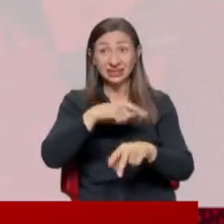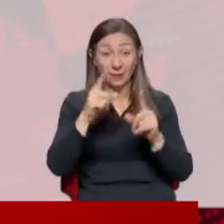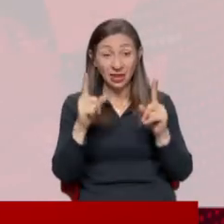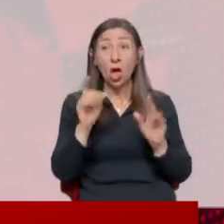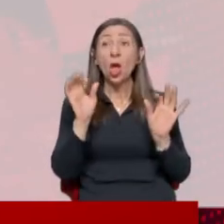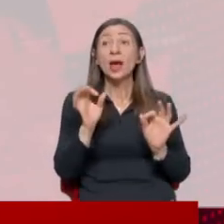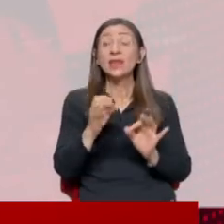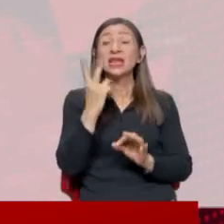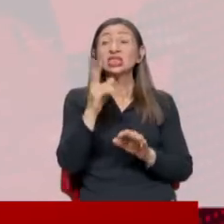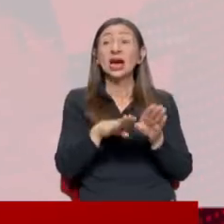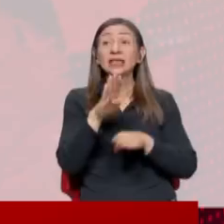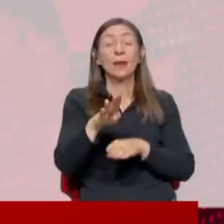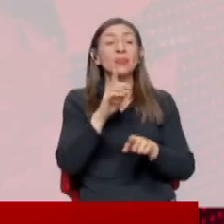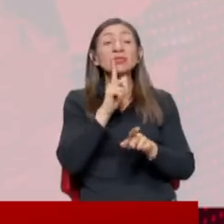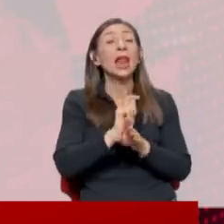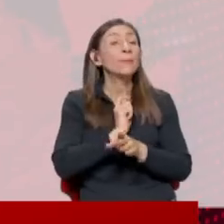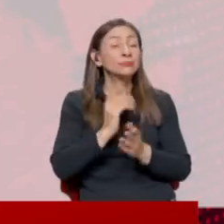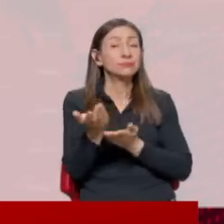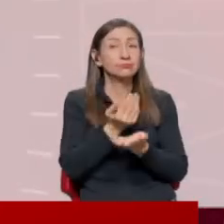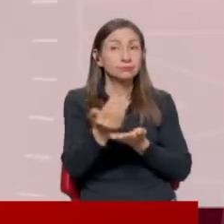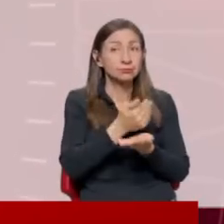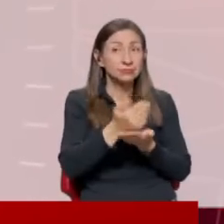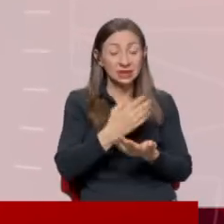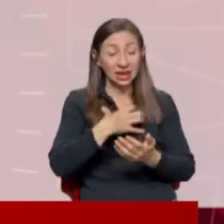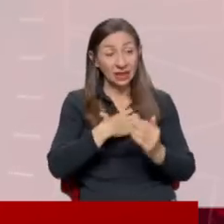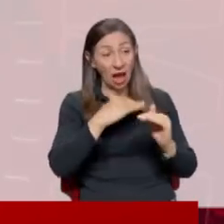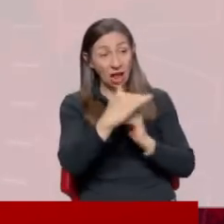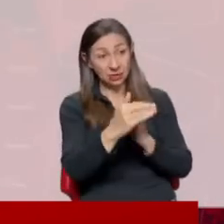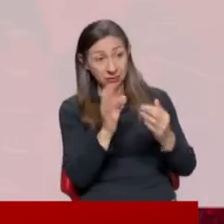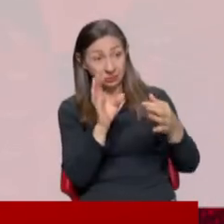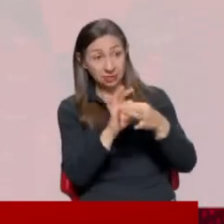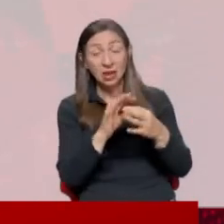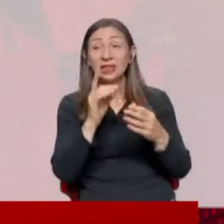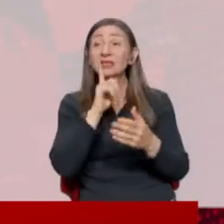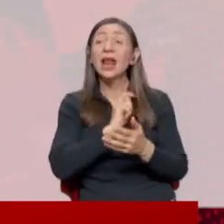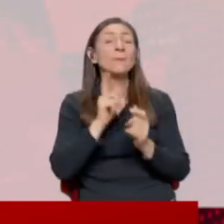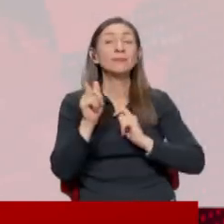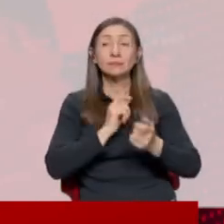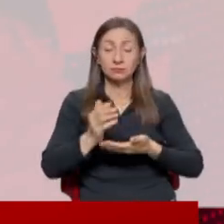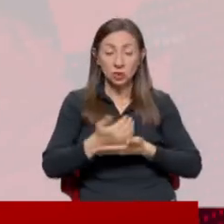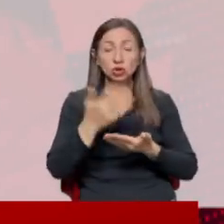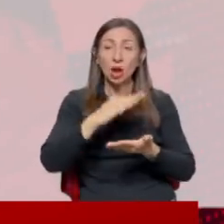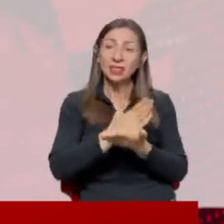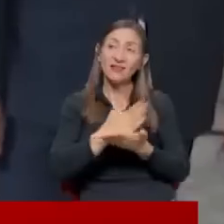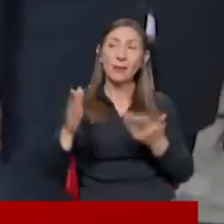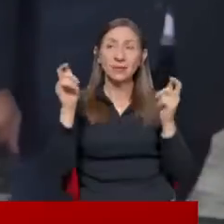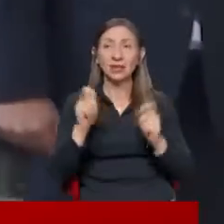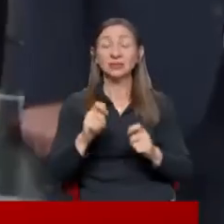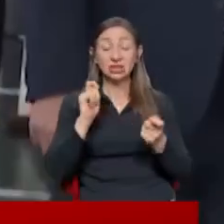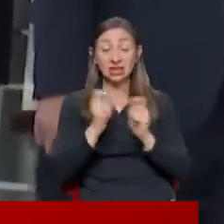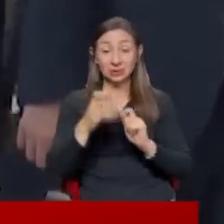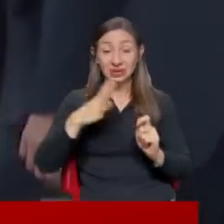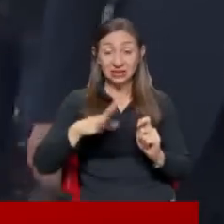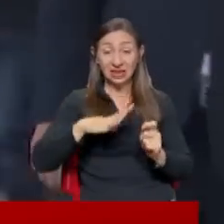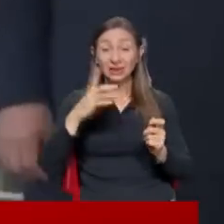aşamasındaki önemli ikinci adım talep toplamadır. Kendimizi halka arz edip talebi toplayalım ve ondan sonra ilerleyelim. Değişim